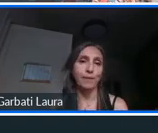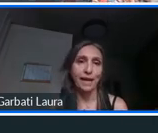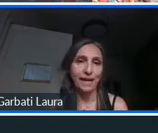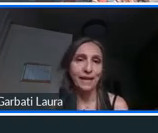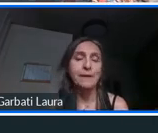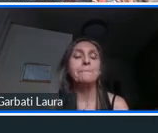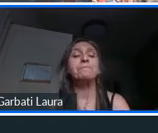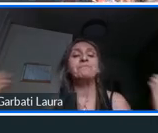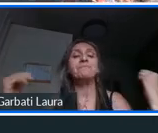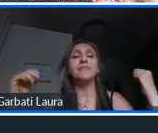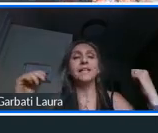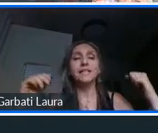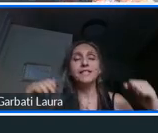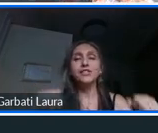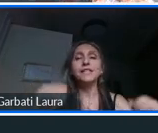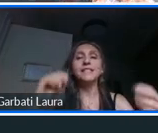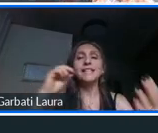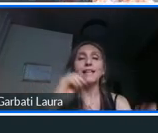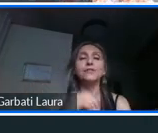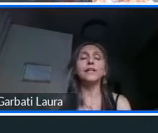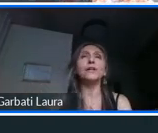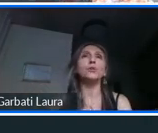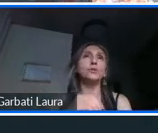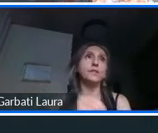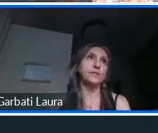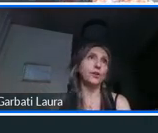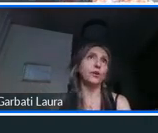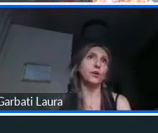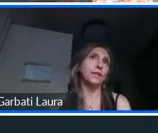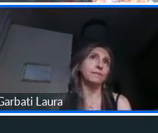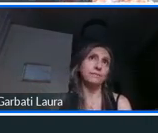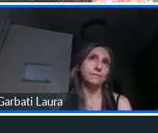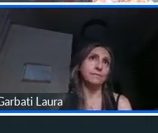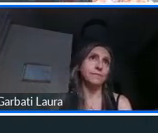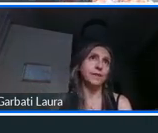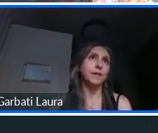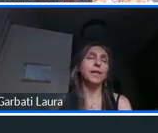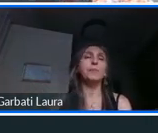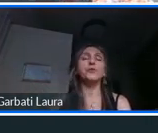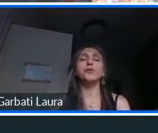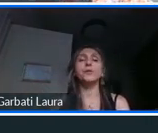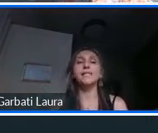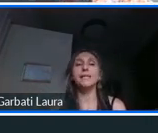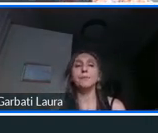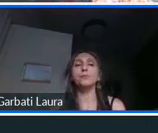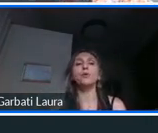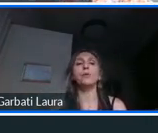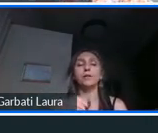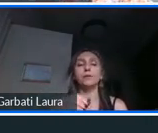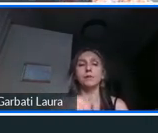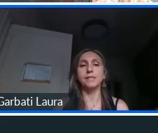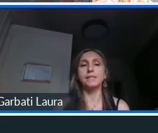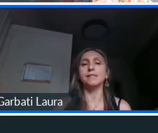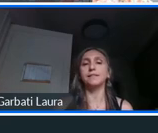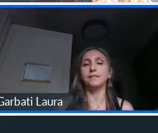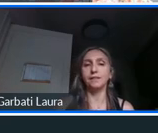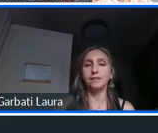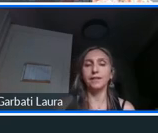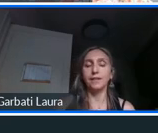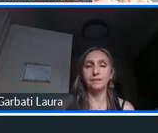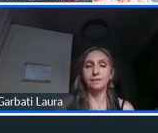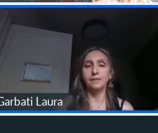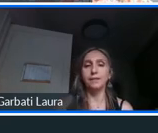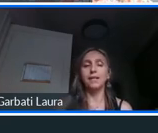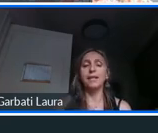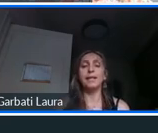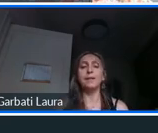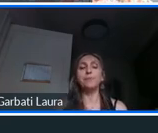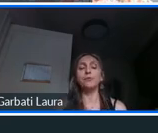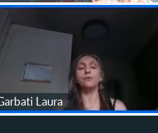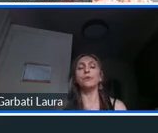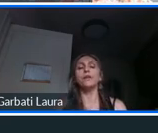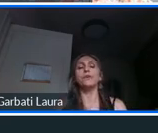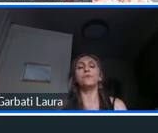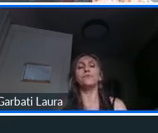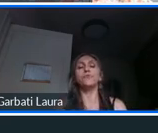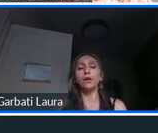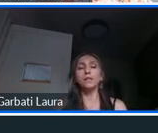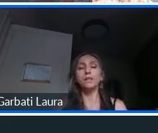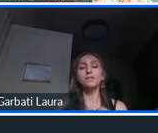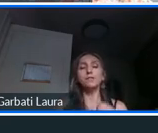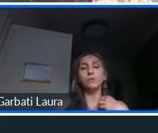po' quel che mi pare. Le licenze hanno delle condizioni che possono essere più o meno restrittive. Le